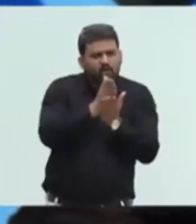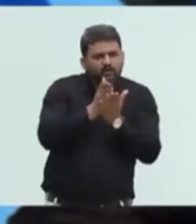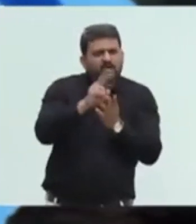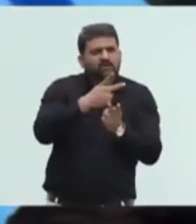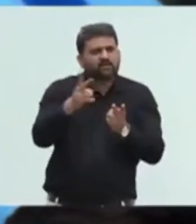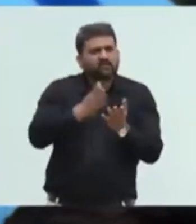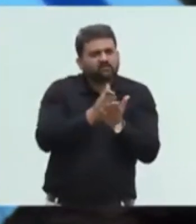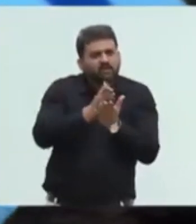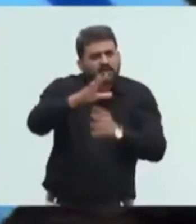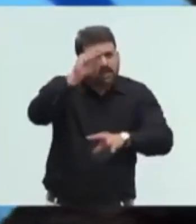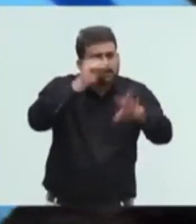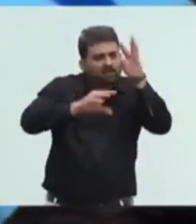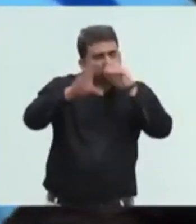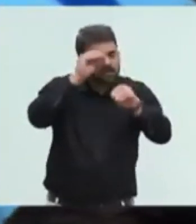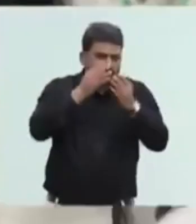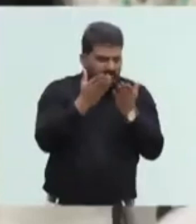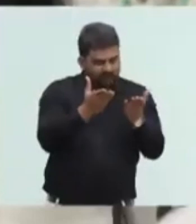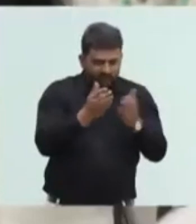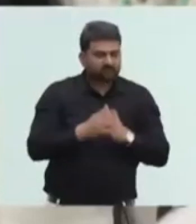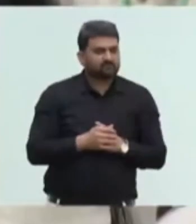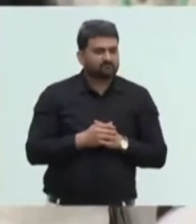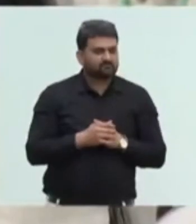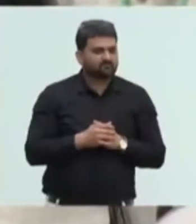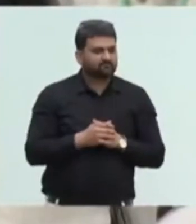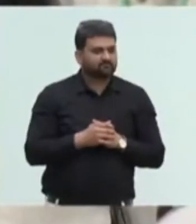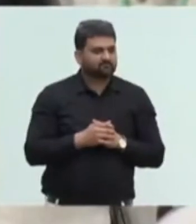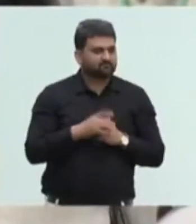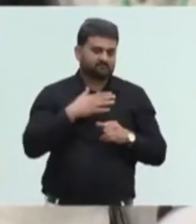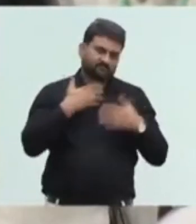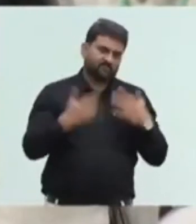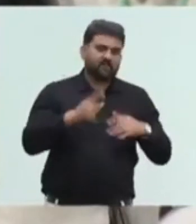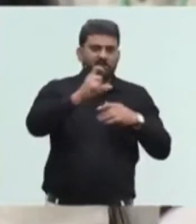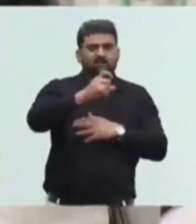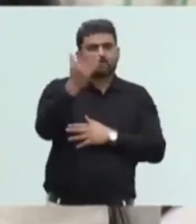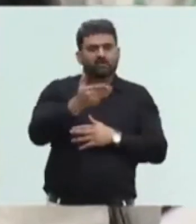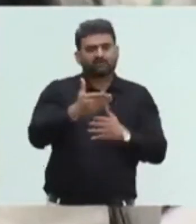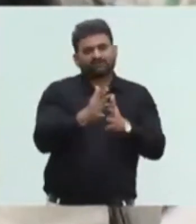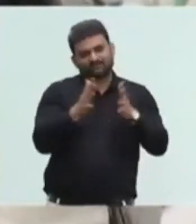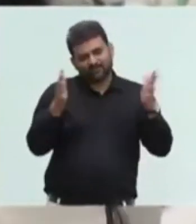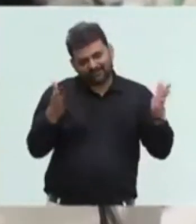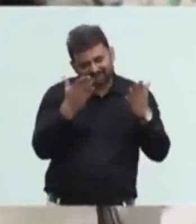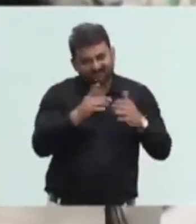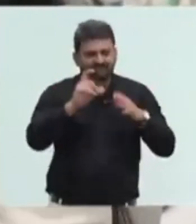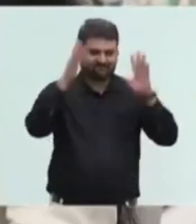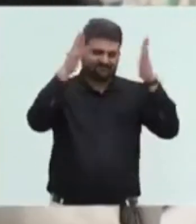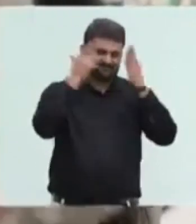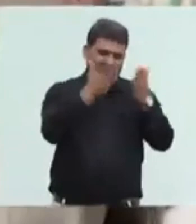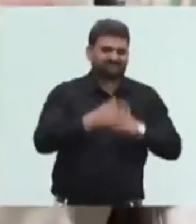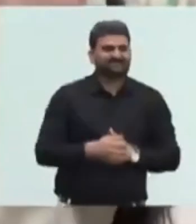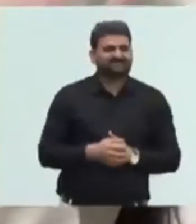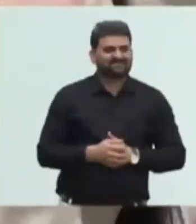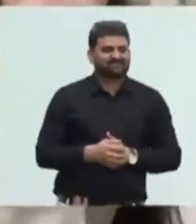प्रयास किया है मैं आपको बहुत-बहुत बधाई देता हूं बहुत शुभकामनाएं देता हूं